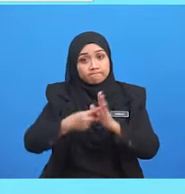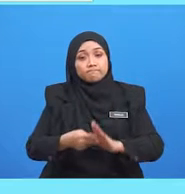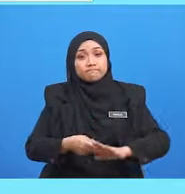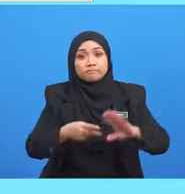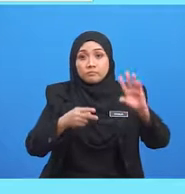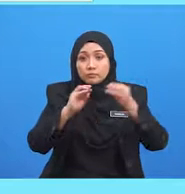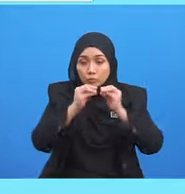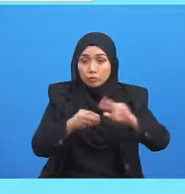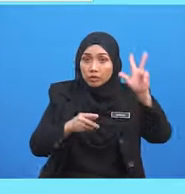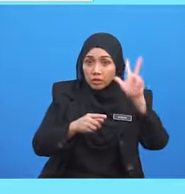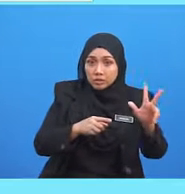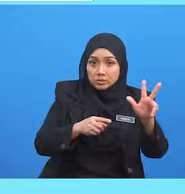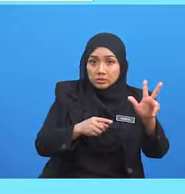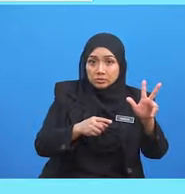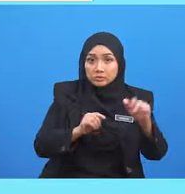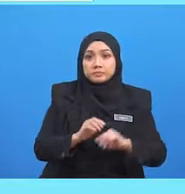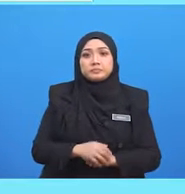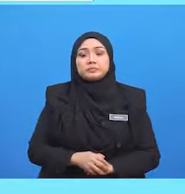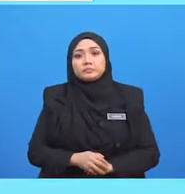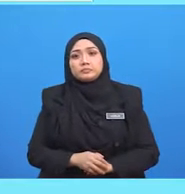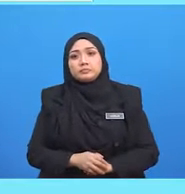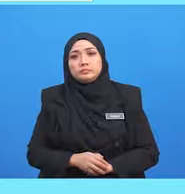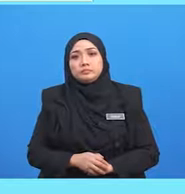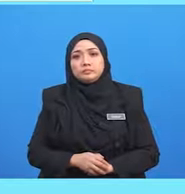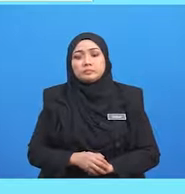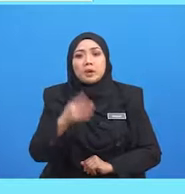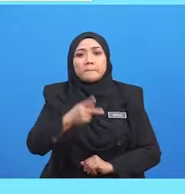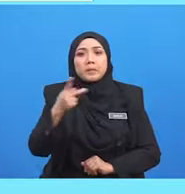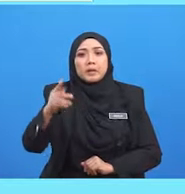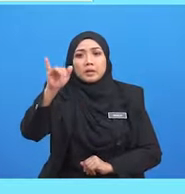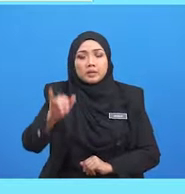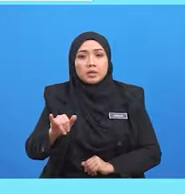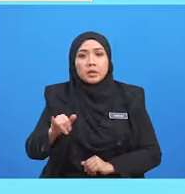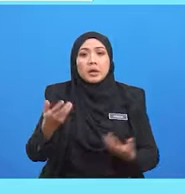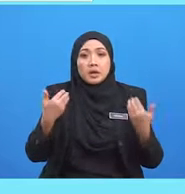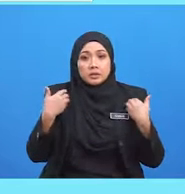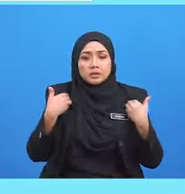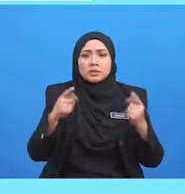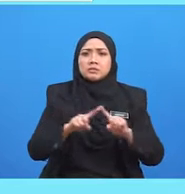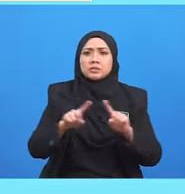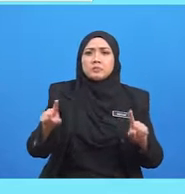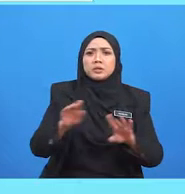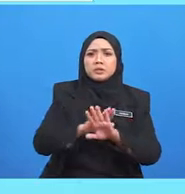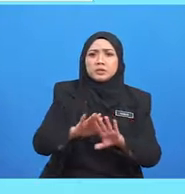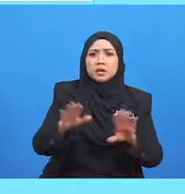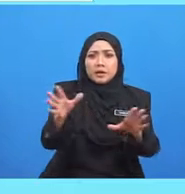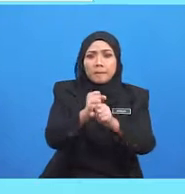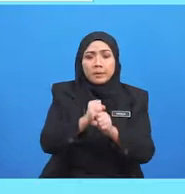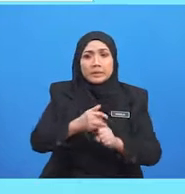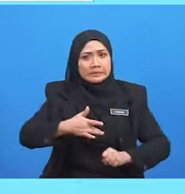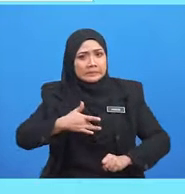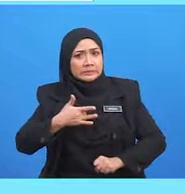ialah aspek al-ghaibiyat. Ghaibiyat ialah perkara yang wujud tetapi tidak dapat